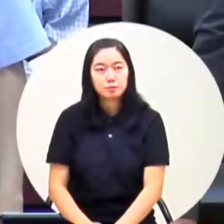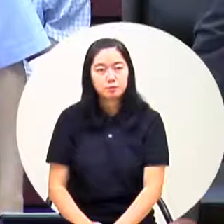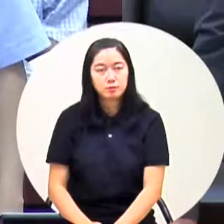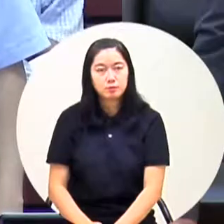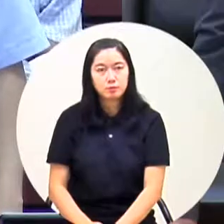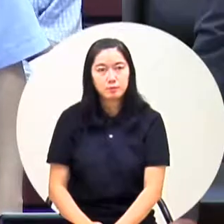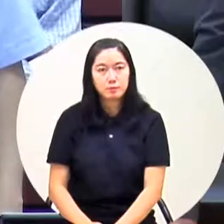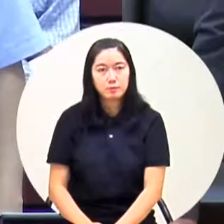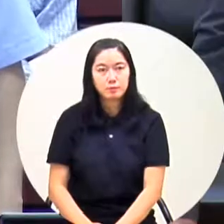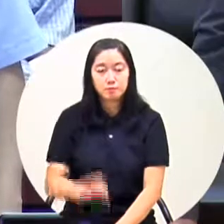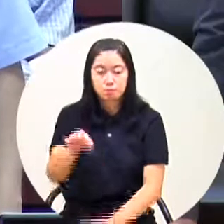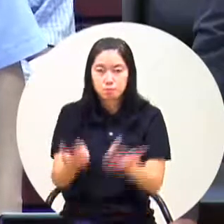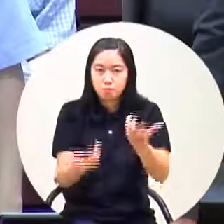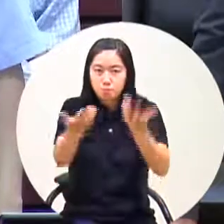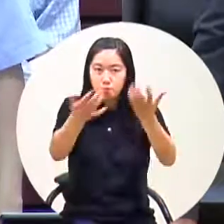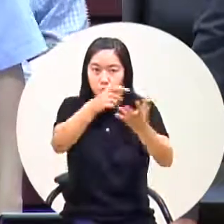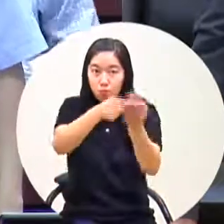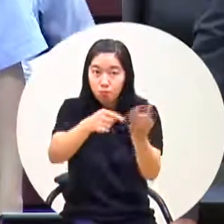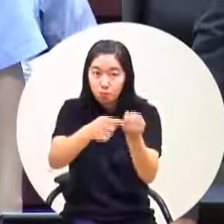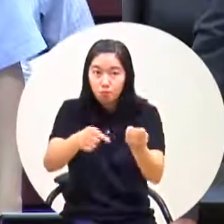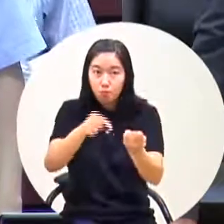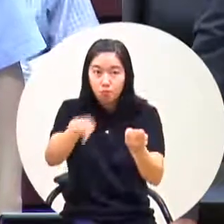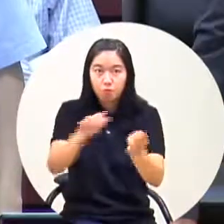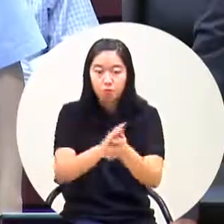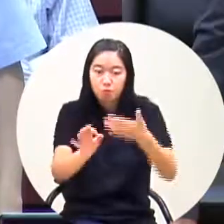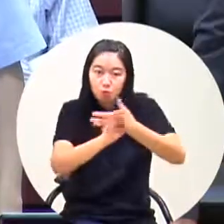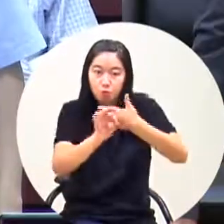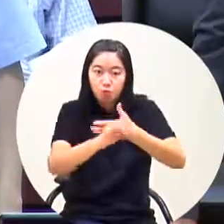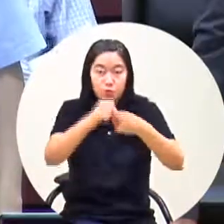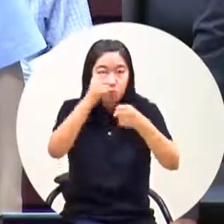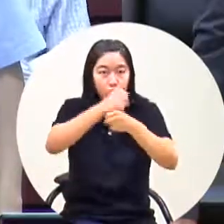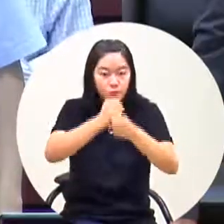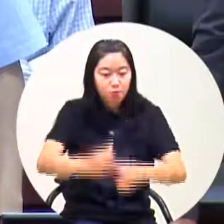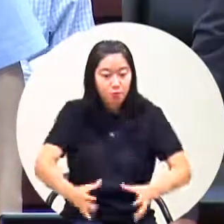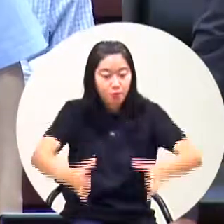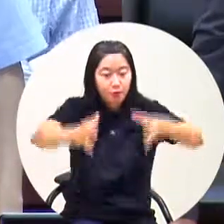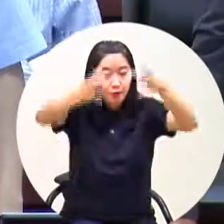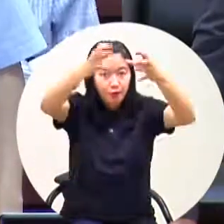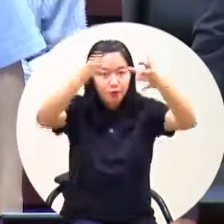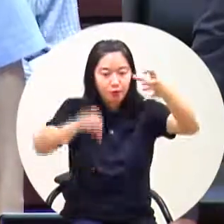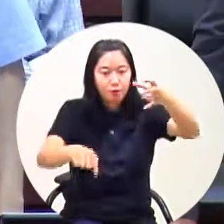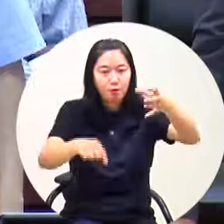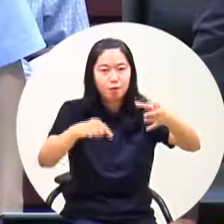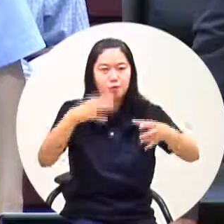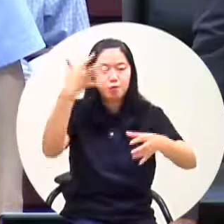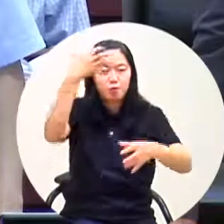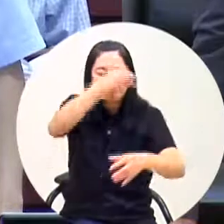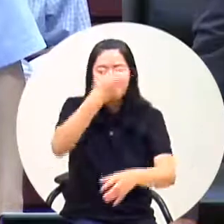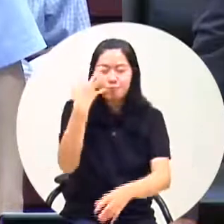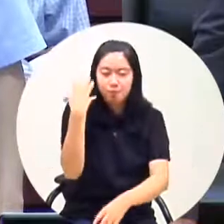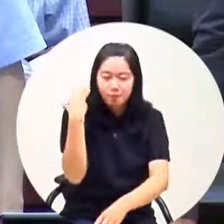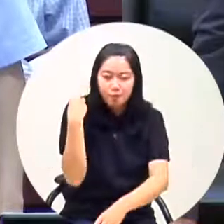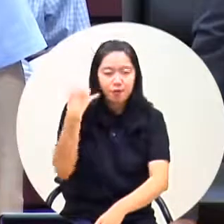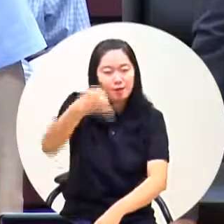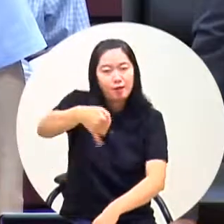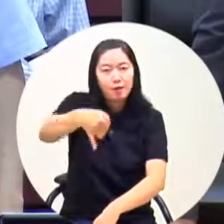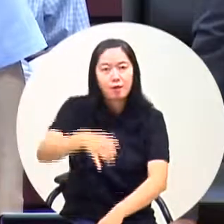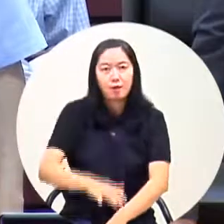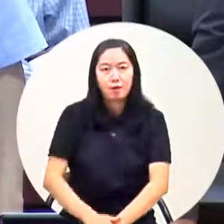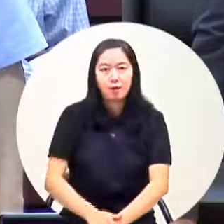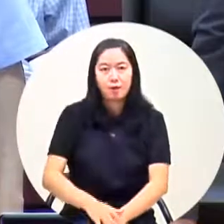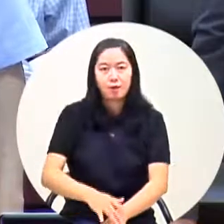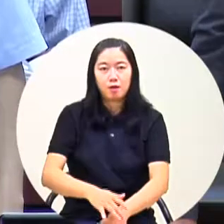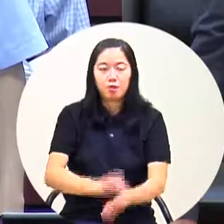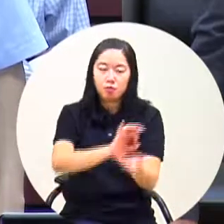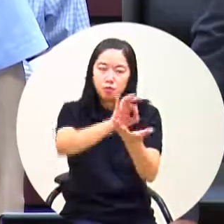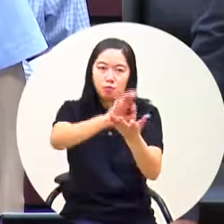这个量以目前的一个四座炉子的一个状况，因为都已经非常老旧了大概都已经